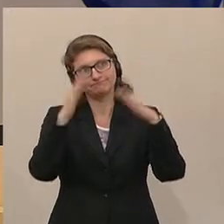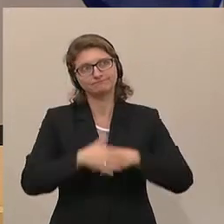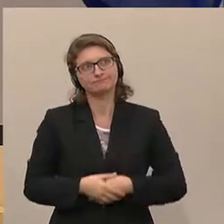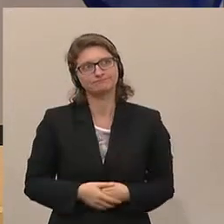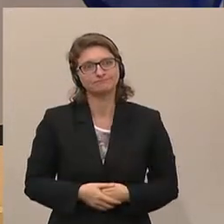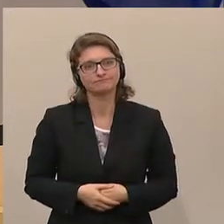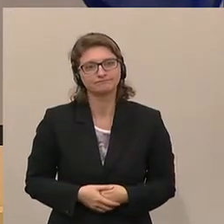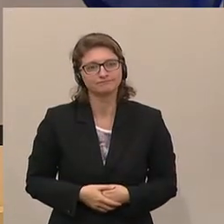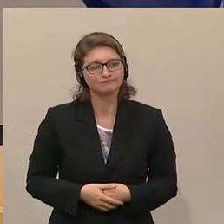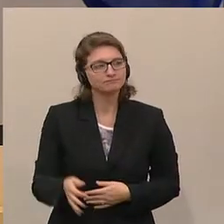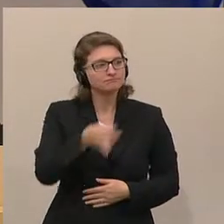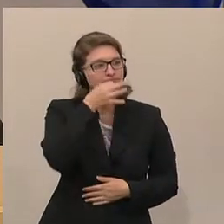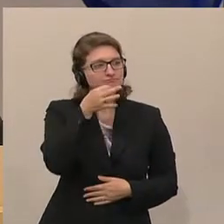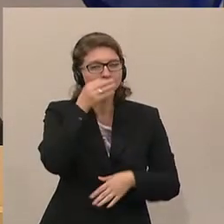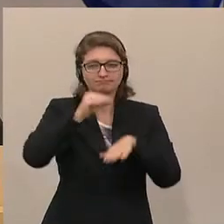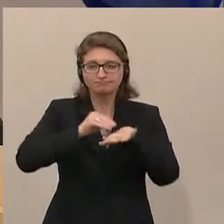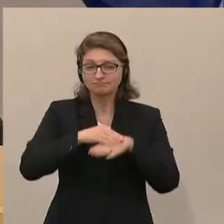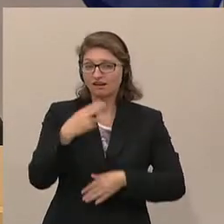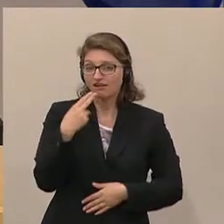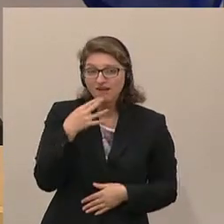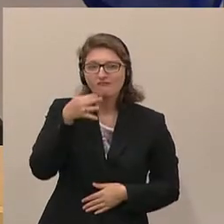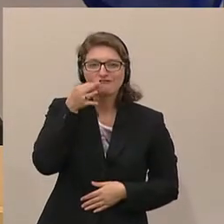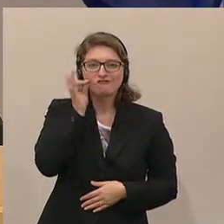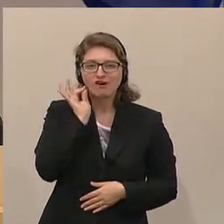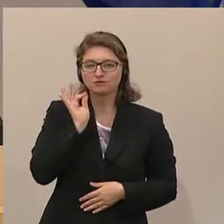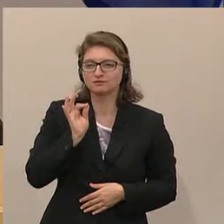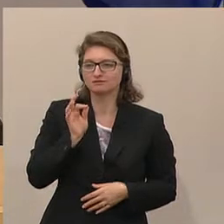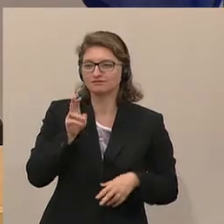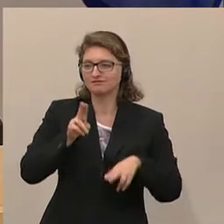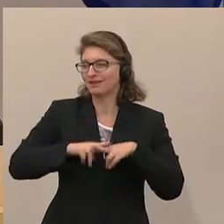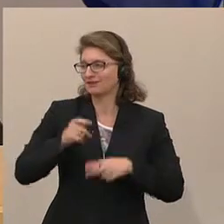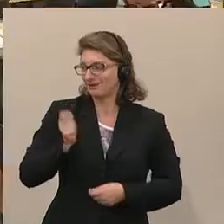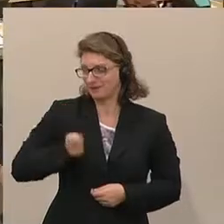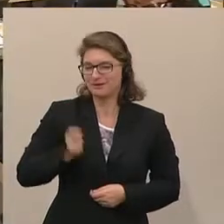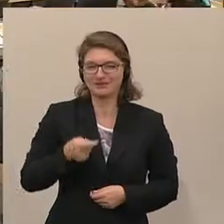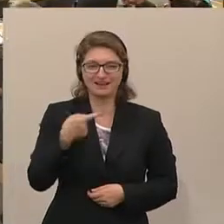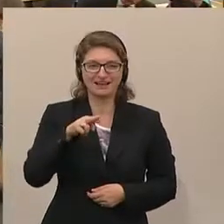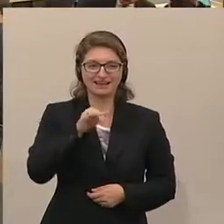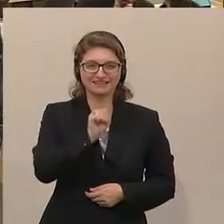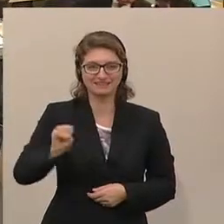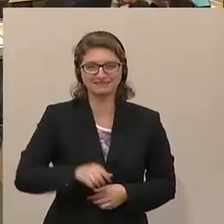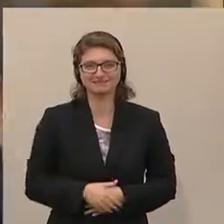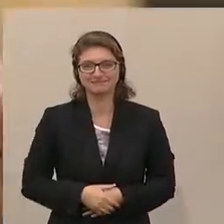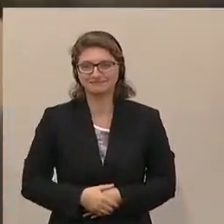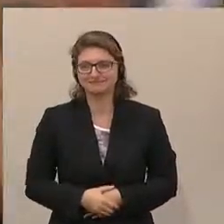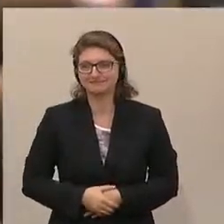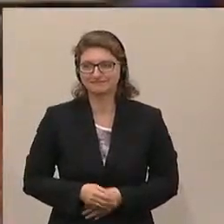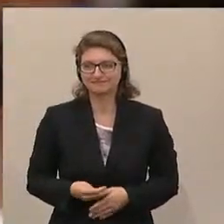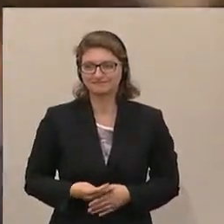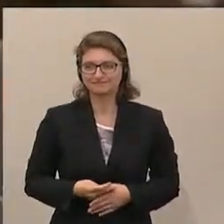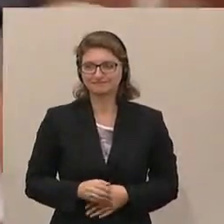Das Wort steht bei der Frau Nationalrätin. Am Weg zum Rednerpult ist Irmgard Gries von den NEOS.